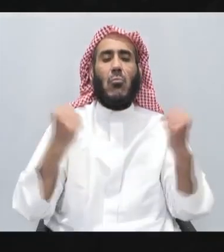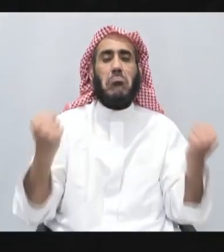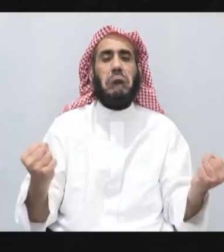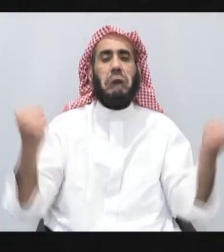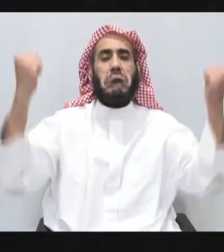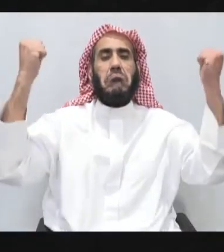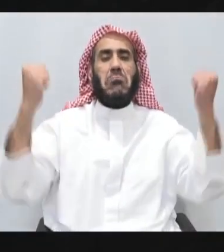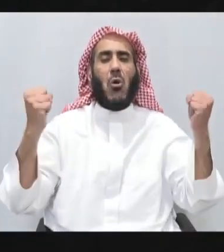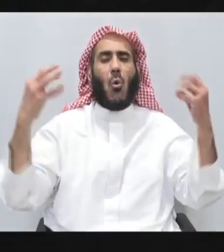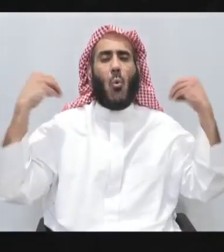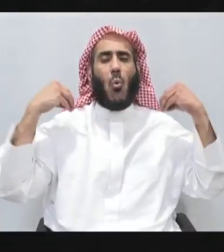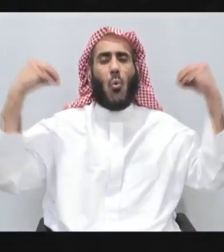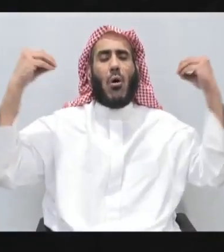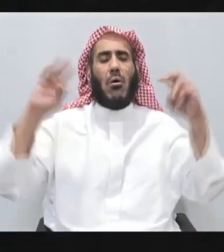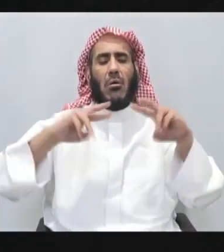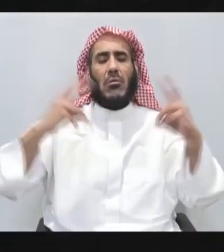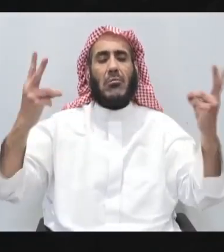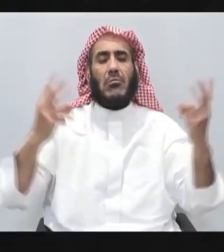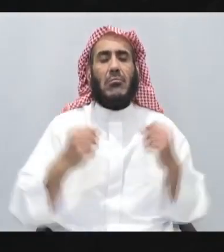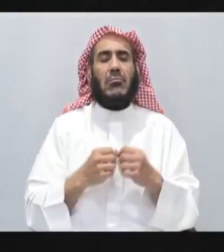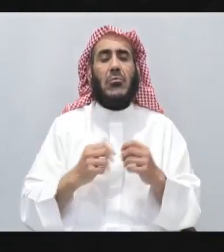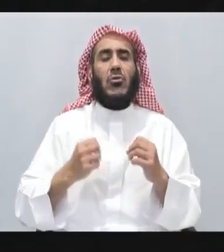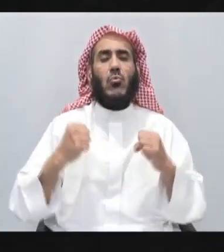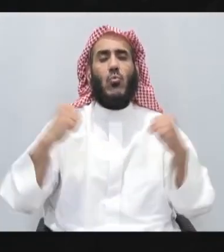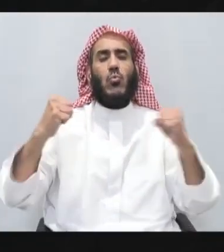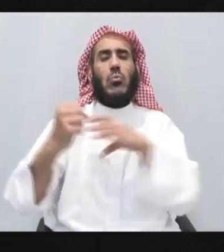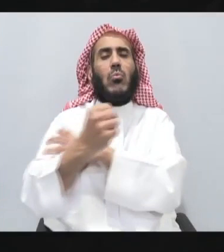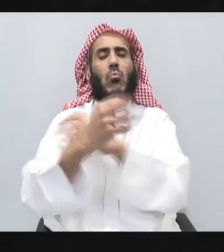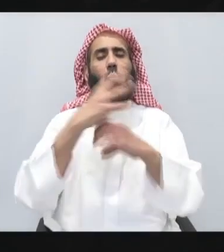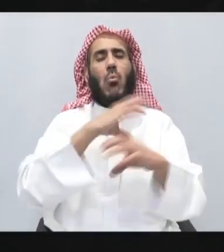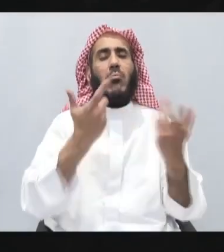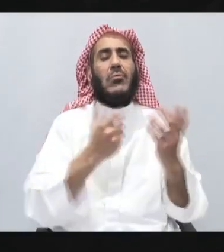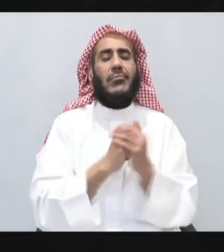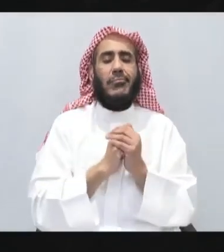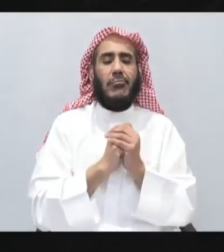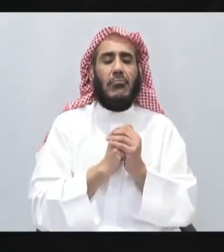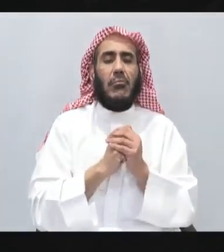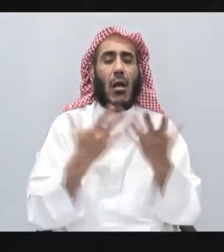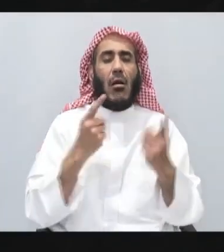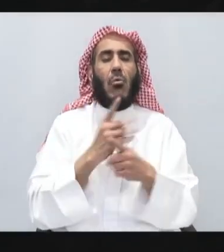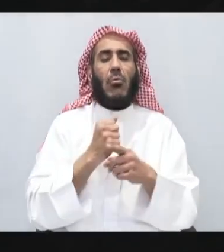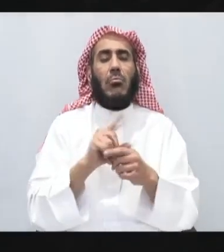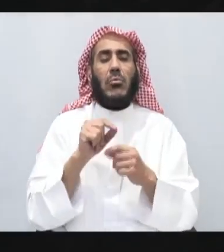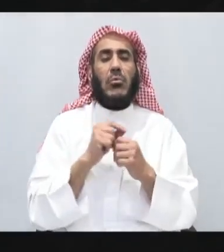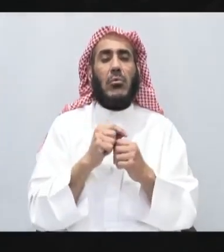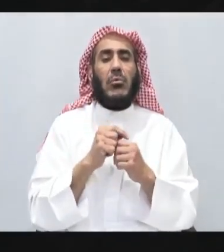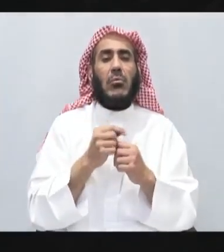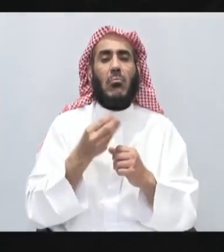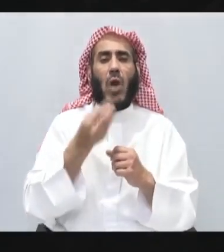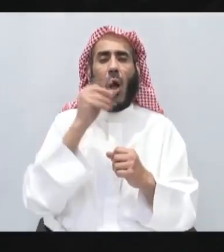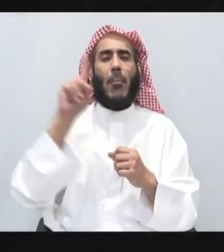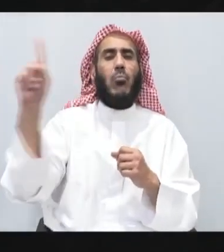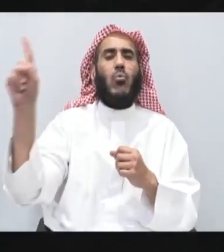كيف كم باي طريقه يستطيعون زياده حجم هذه العضلات ممتاز انه ناكل